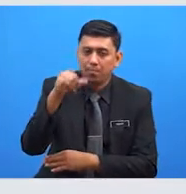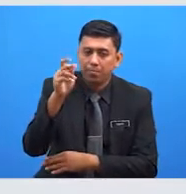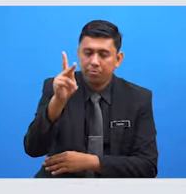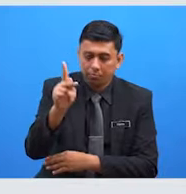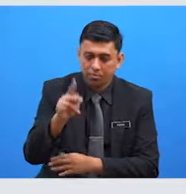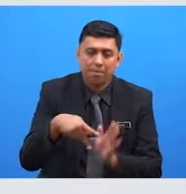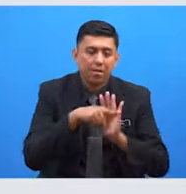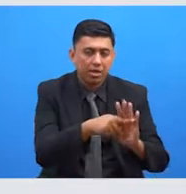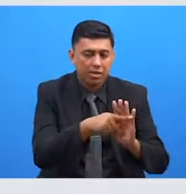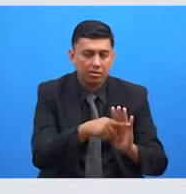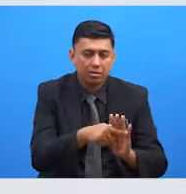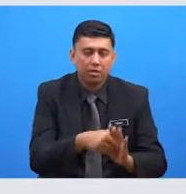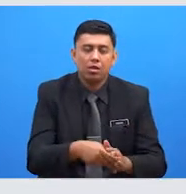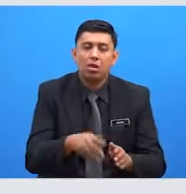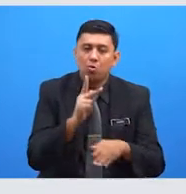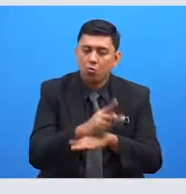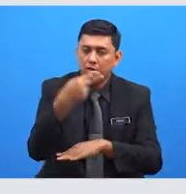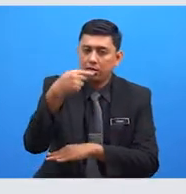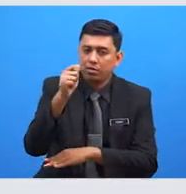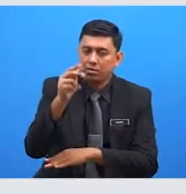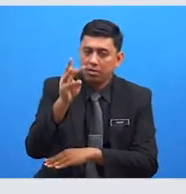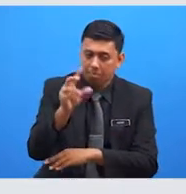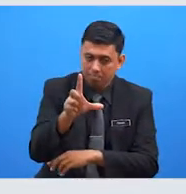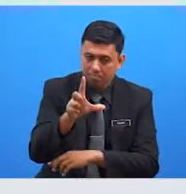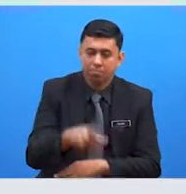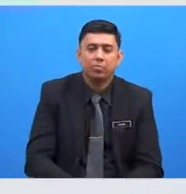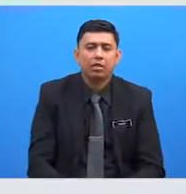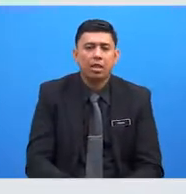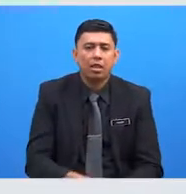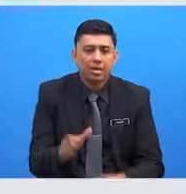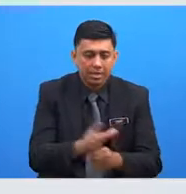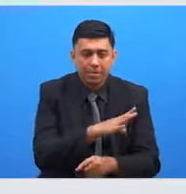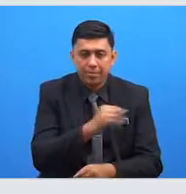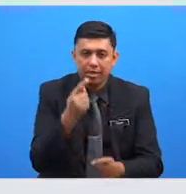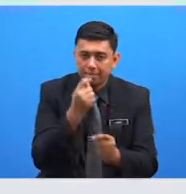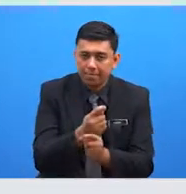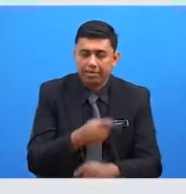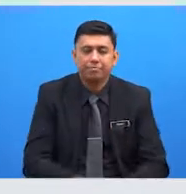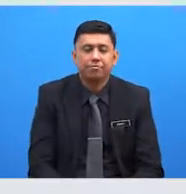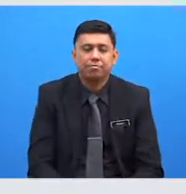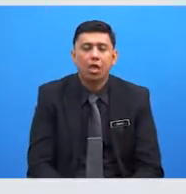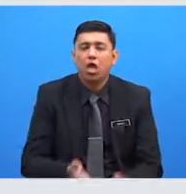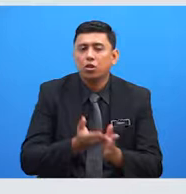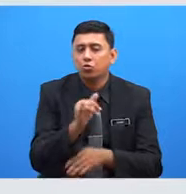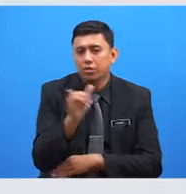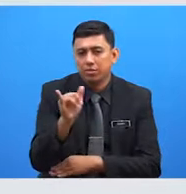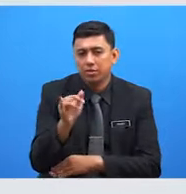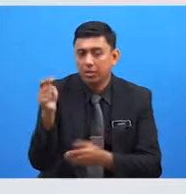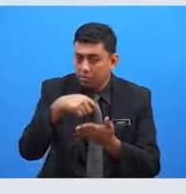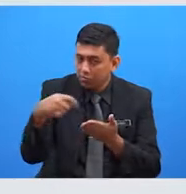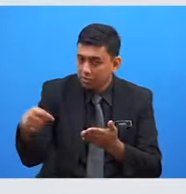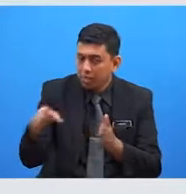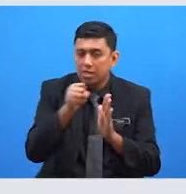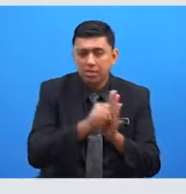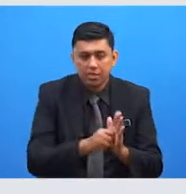Berpandukan paparan tulis kod HTML dengan lengkap dan tepat. Seterusnya, tulis skrip